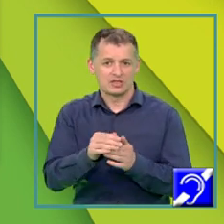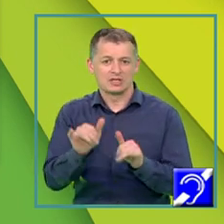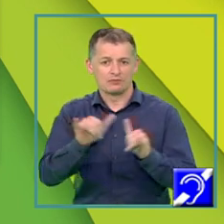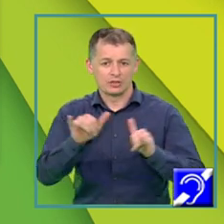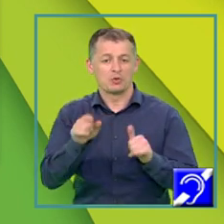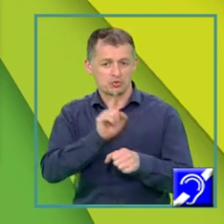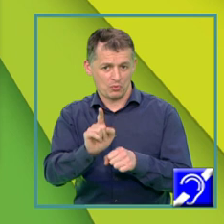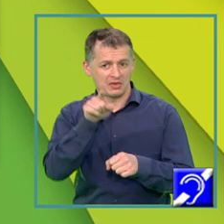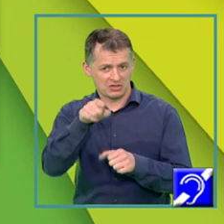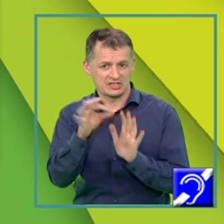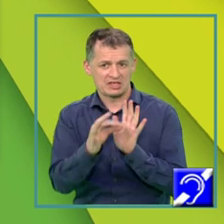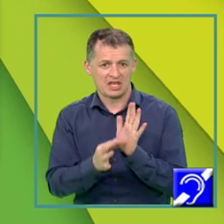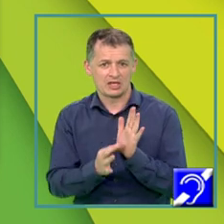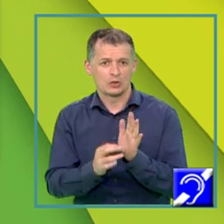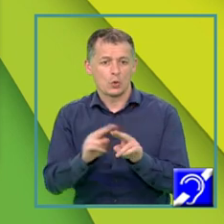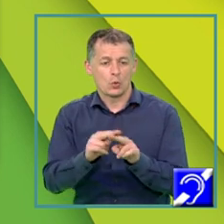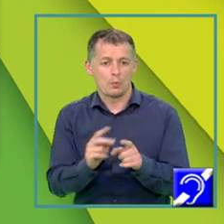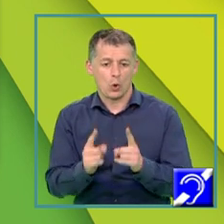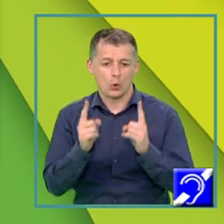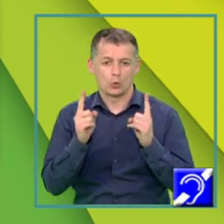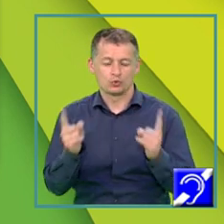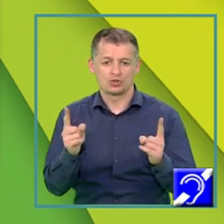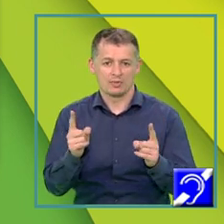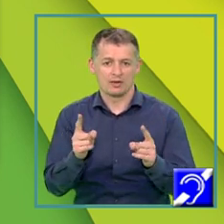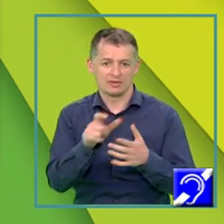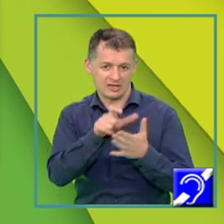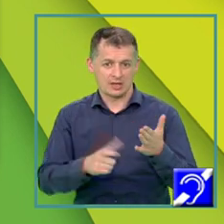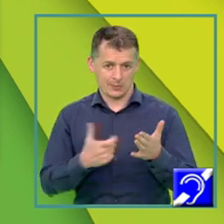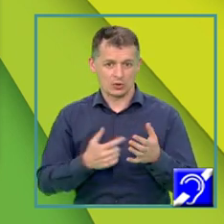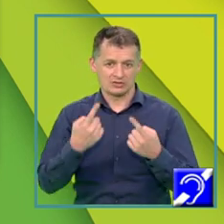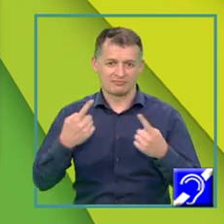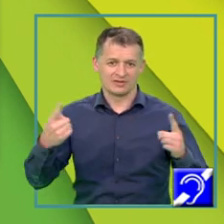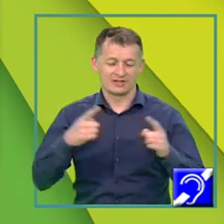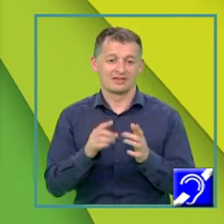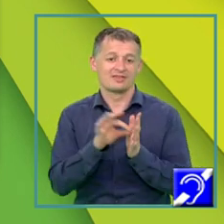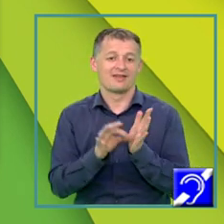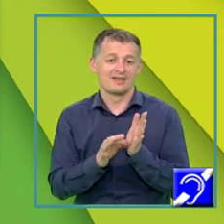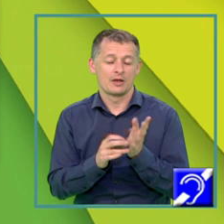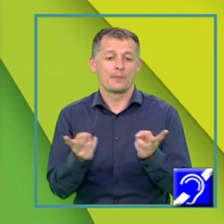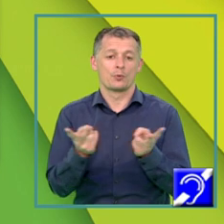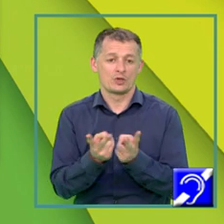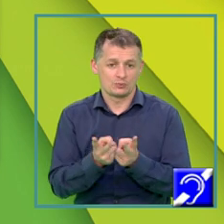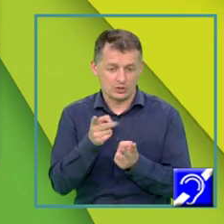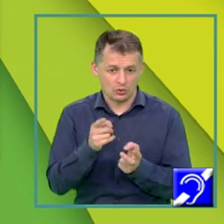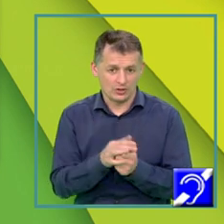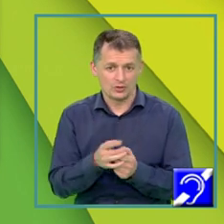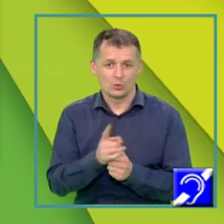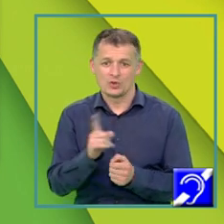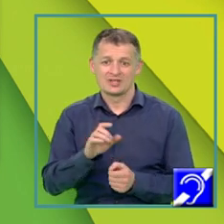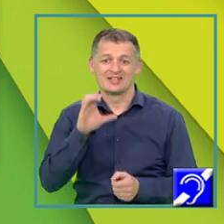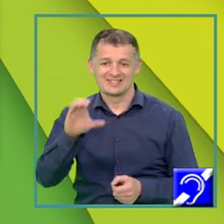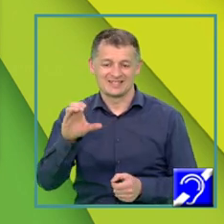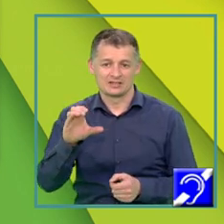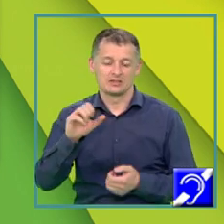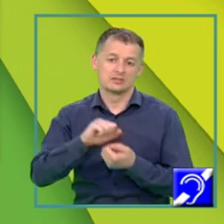astfel de date Cum lungimea unui text poate varia foarte mult tipul de date corespunzător nu este însăși și de